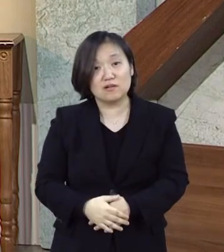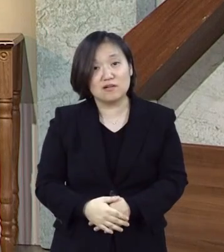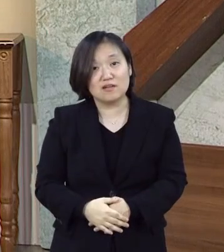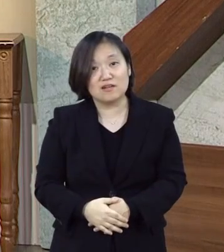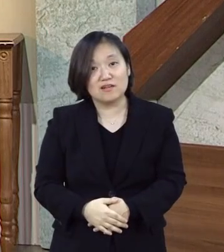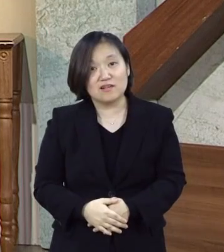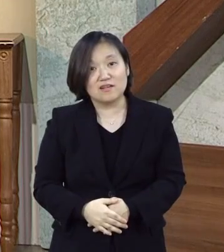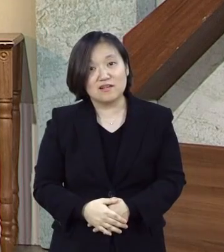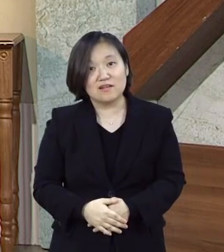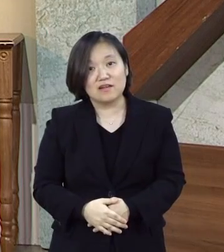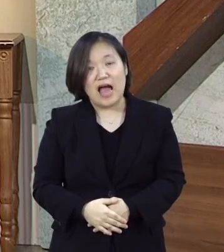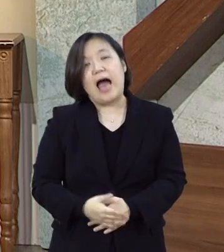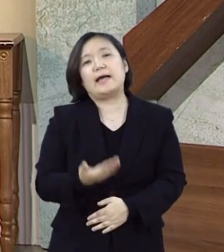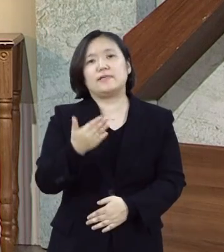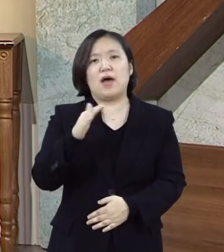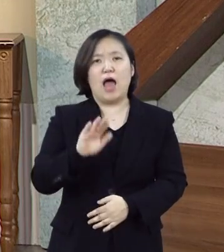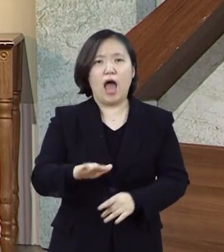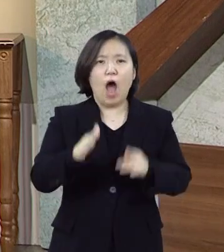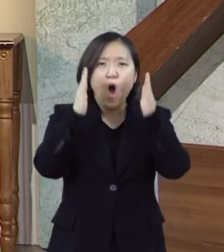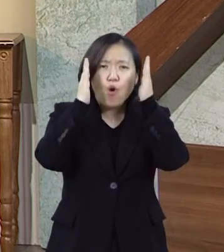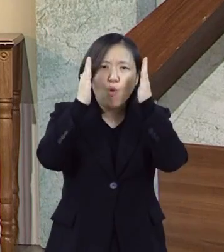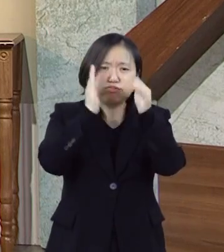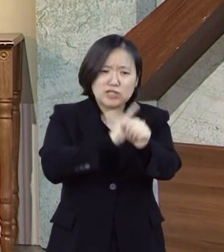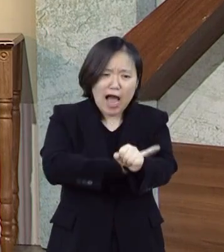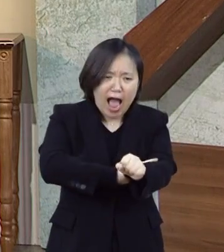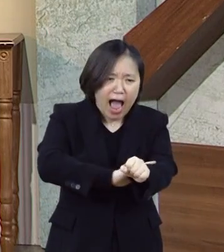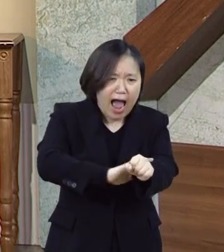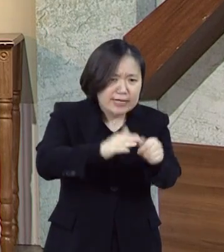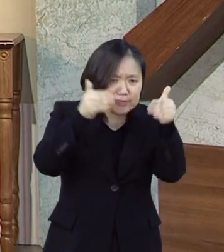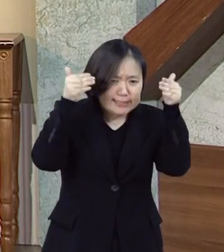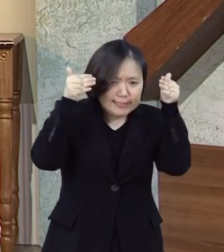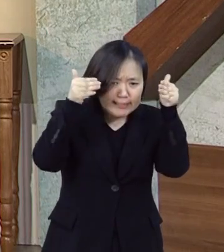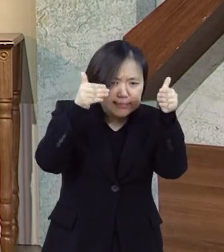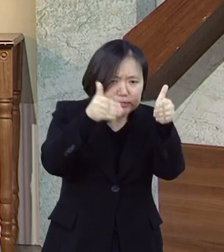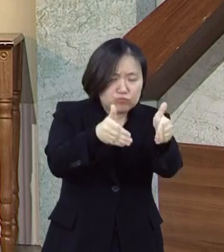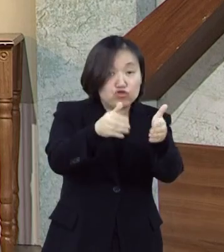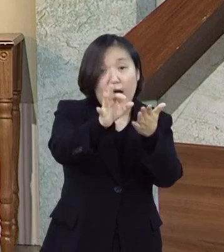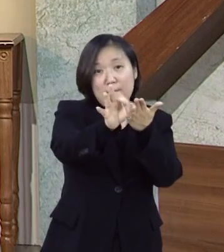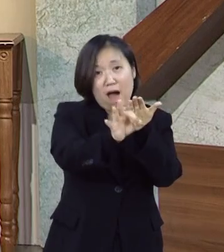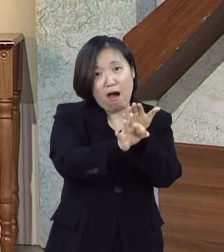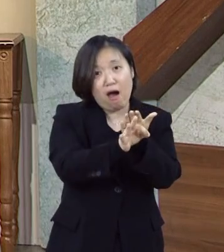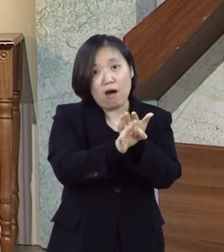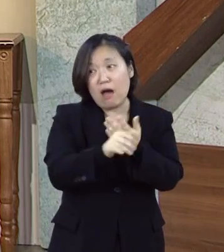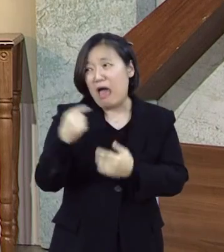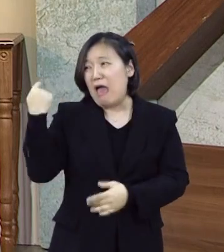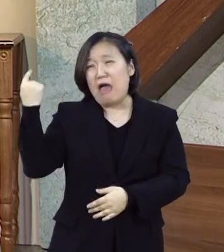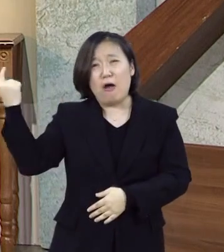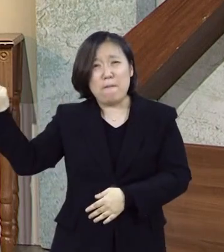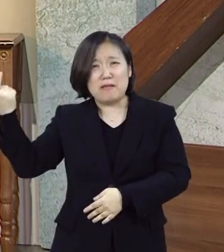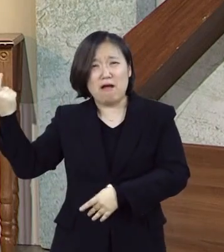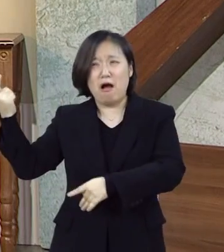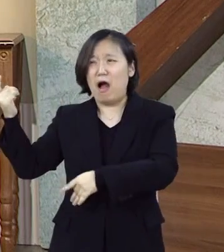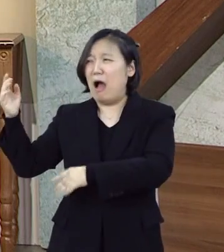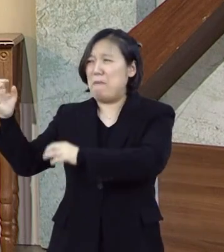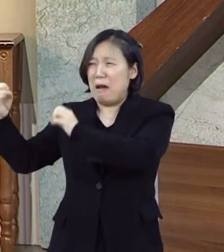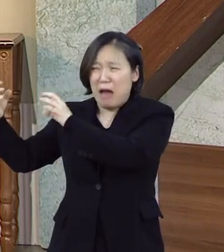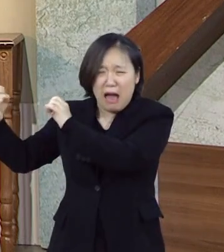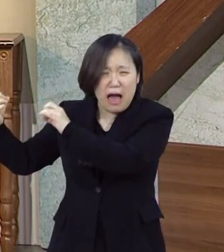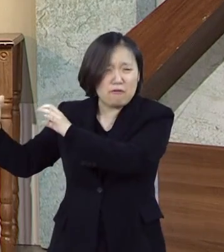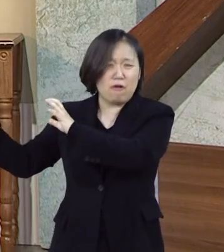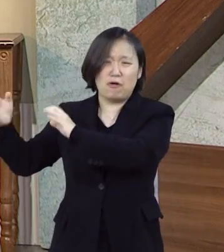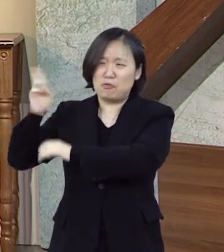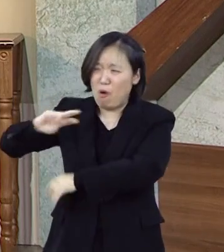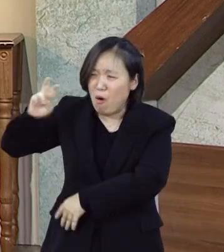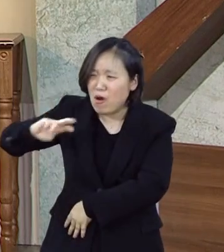해요. 근데 정말 공부 잘하는 애들은 집중력이 뛰어나가지고 옆에서 떠들고 옆에서